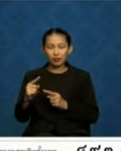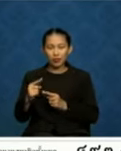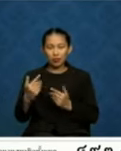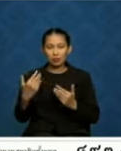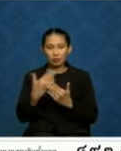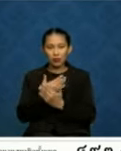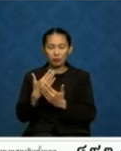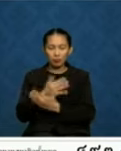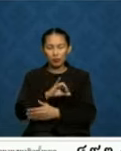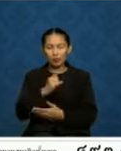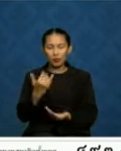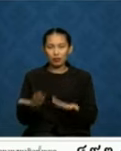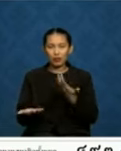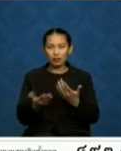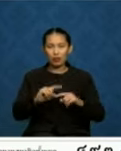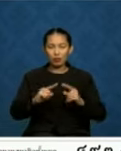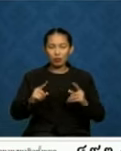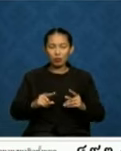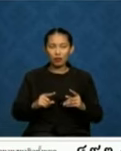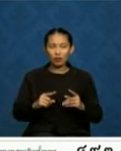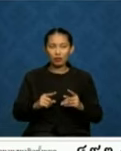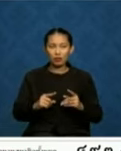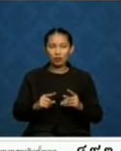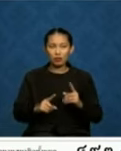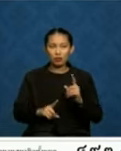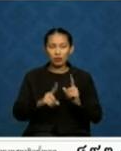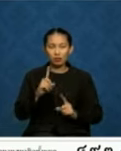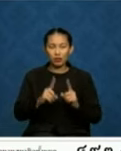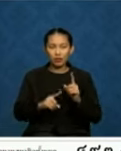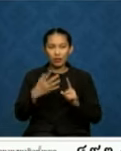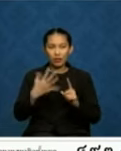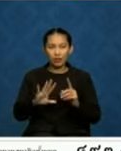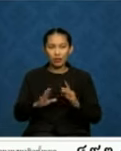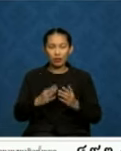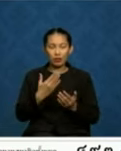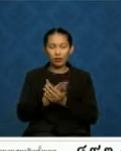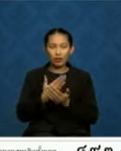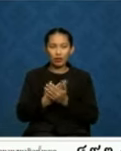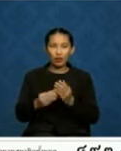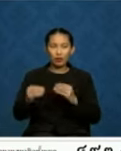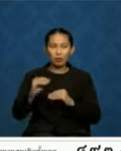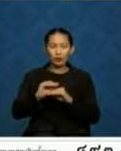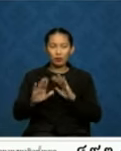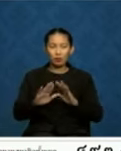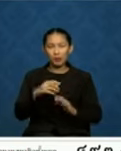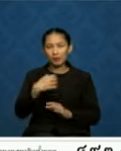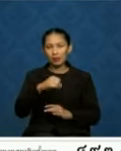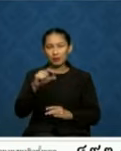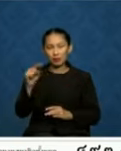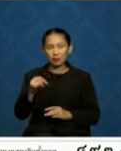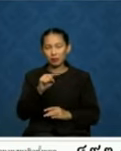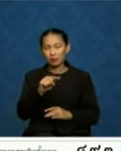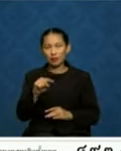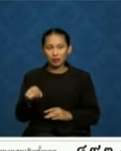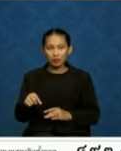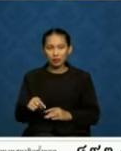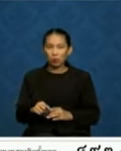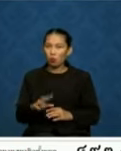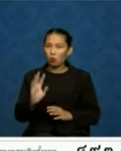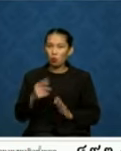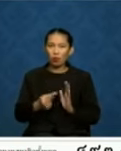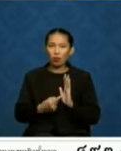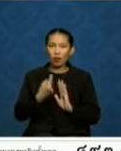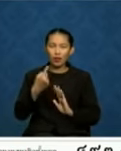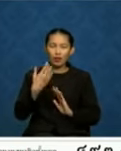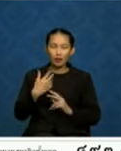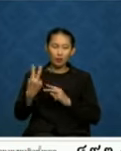แตกต่างกันบ้างนะครับแต่โดยเฉลี่ยก็ขึ้นราคาก็ปรับเพิ่มขึ้น 10% ครับเป็นครั้งแรกในประวัติการ10ก